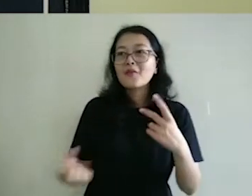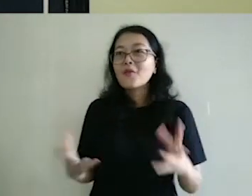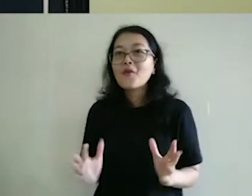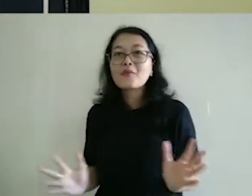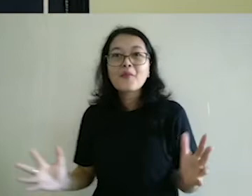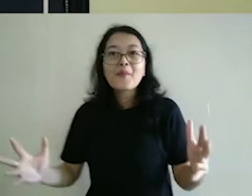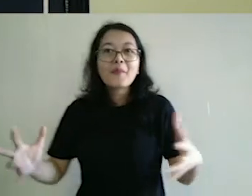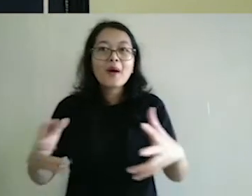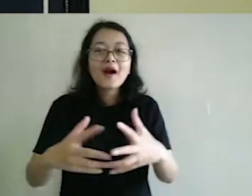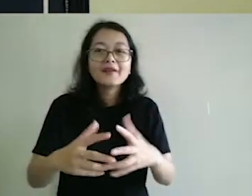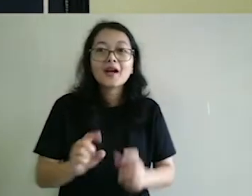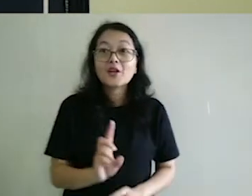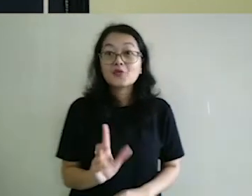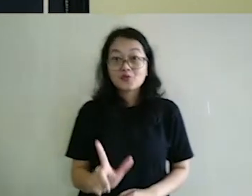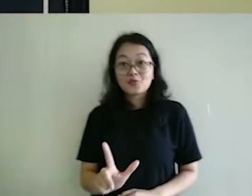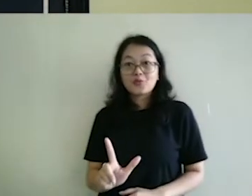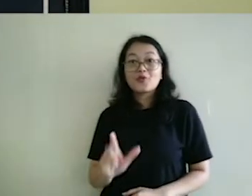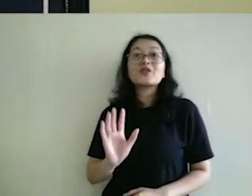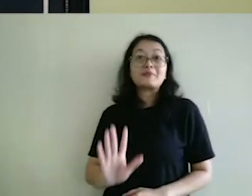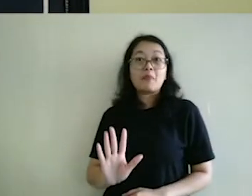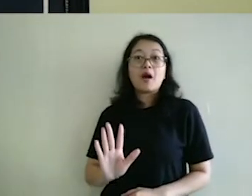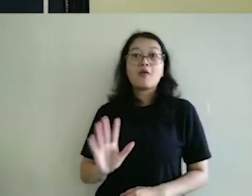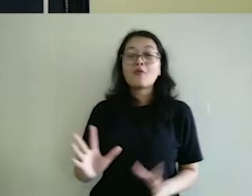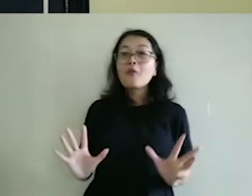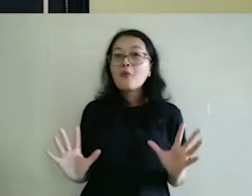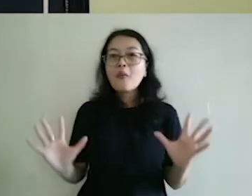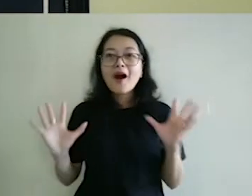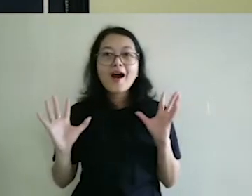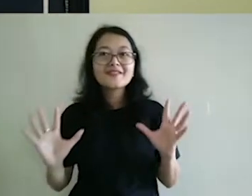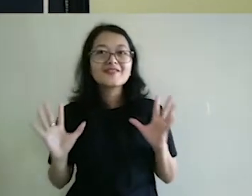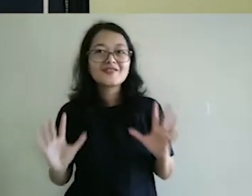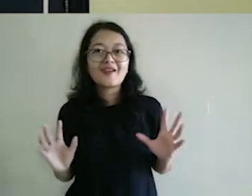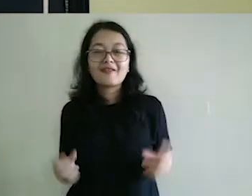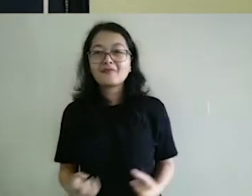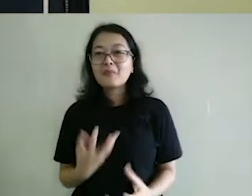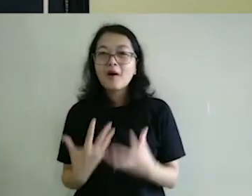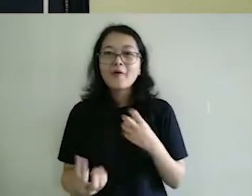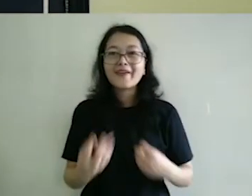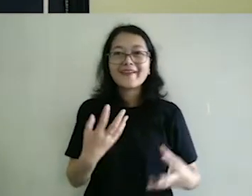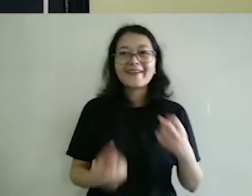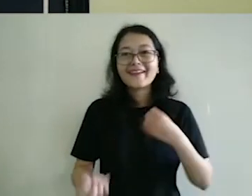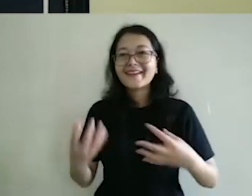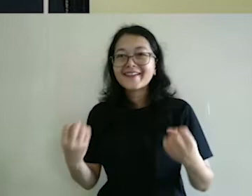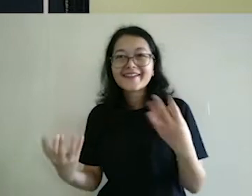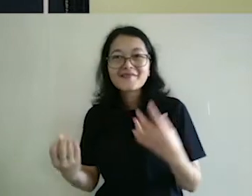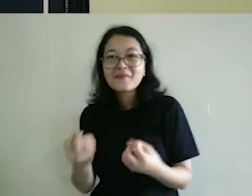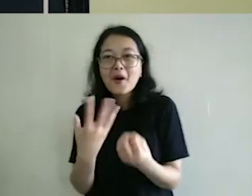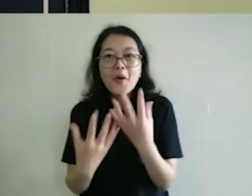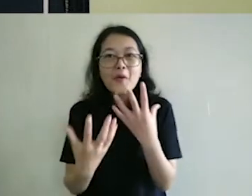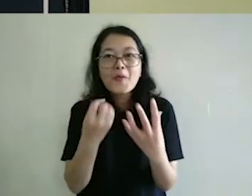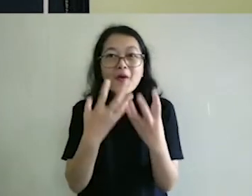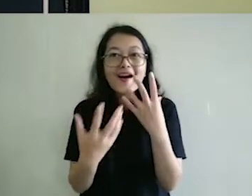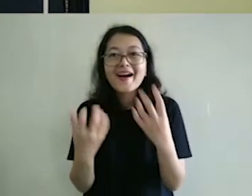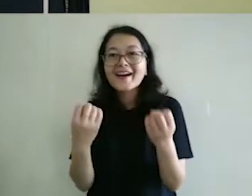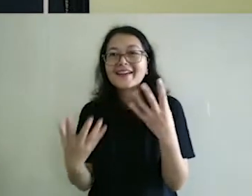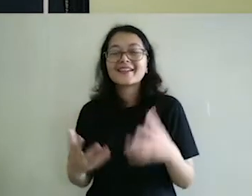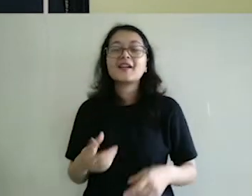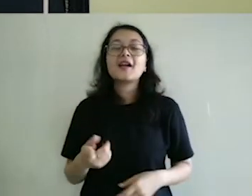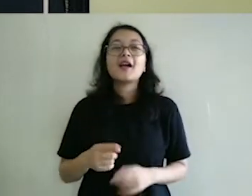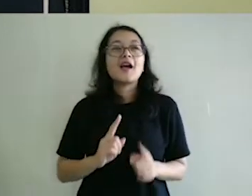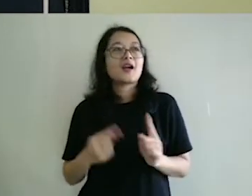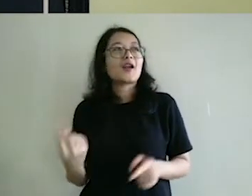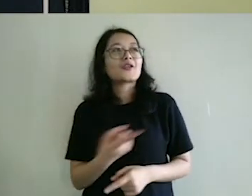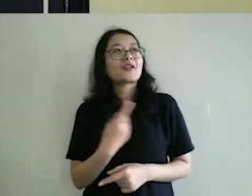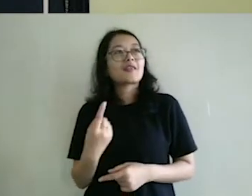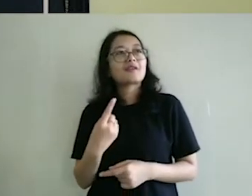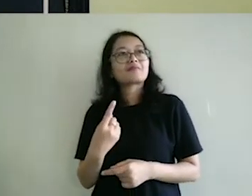cm. Banyak bukan? Nah, kalau kita mengungkapkan perasaan seperti Cleopatra,